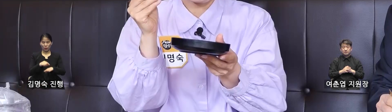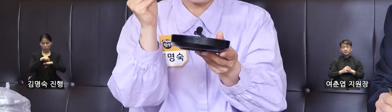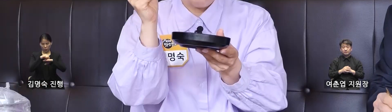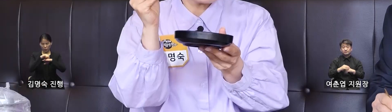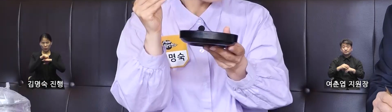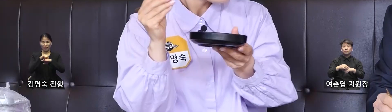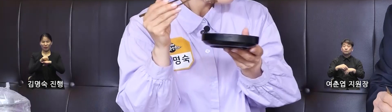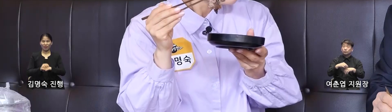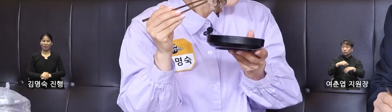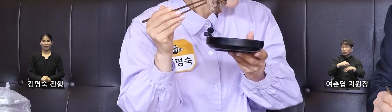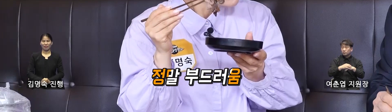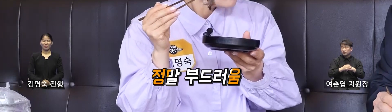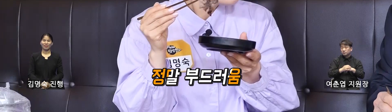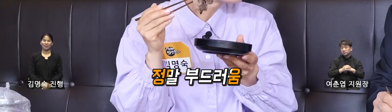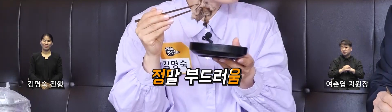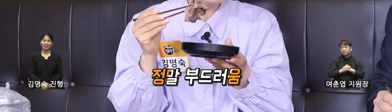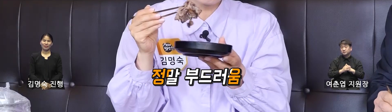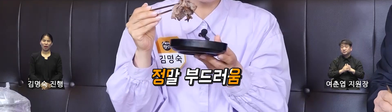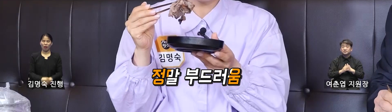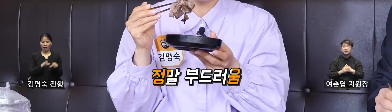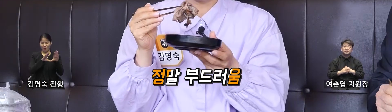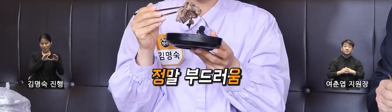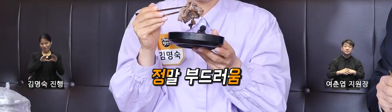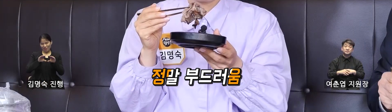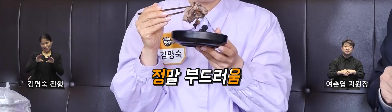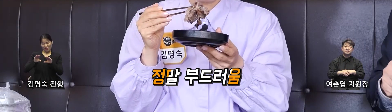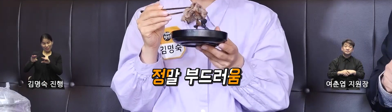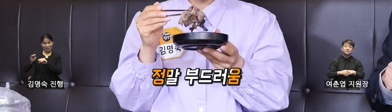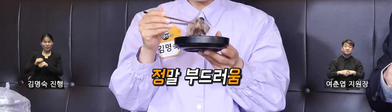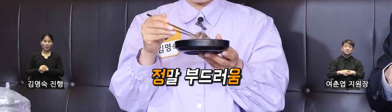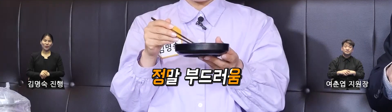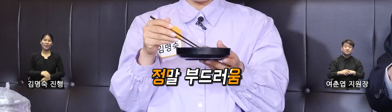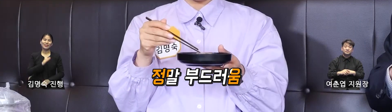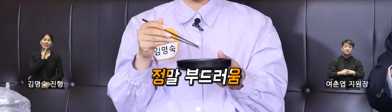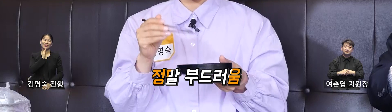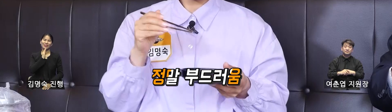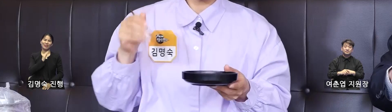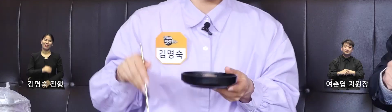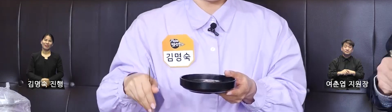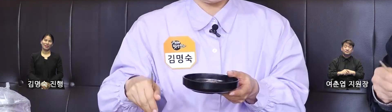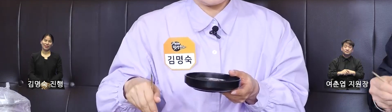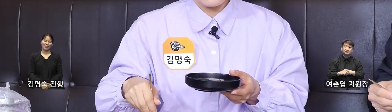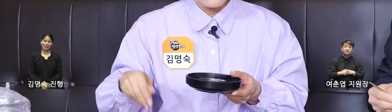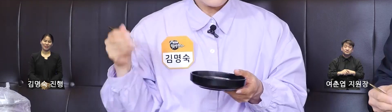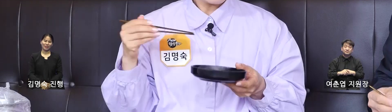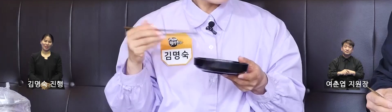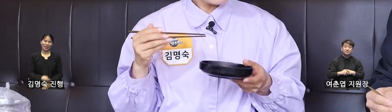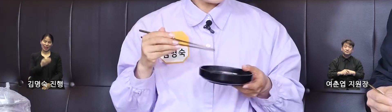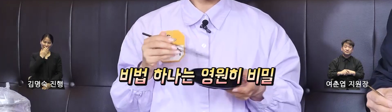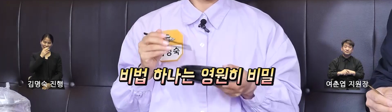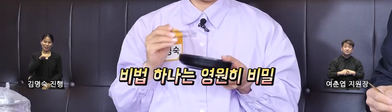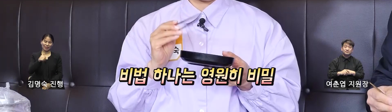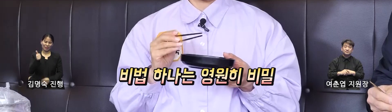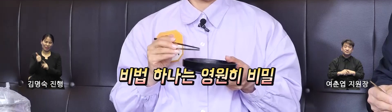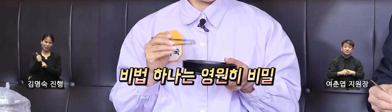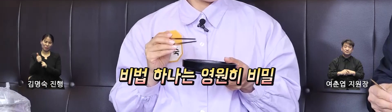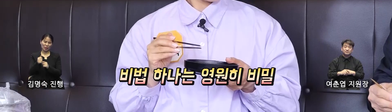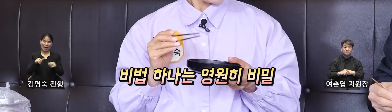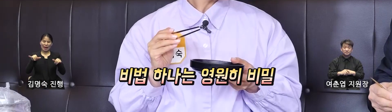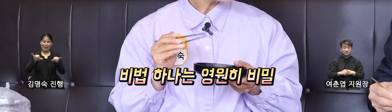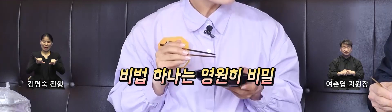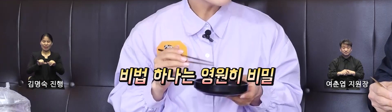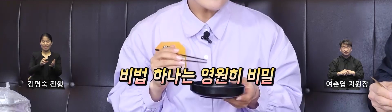고기가요. 되게 부드럽고 아 진짜 아니 아까 사장님이 양념 비법